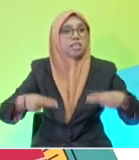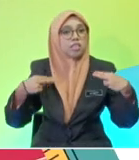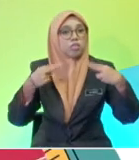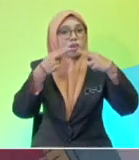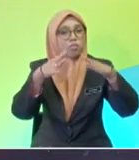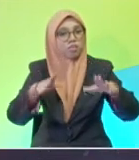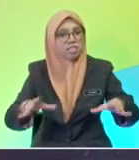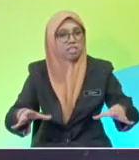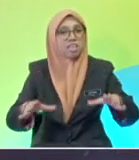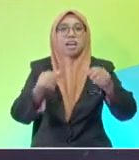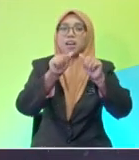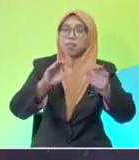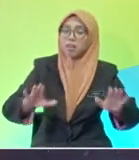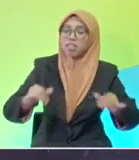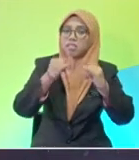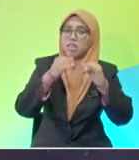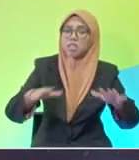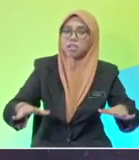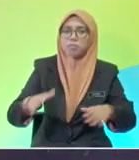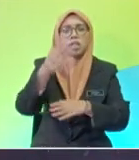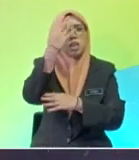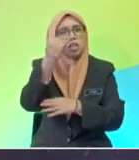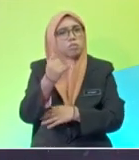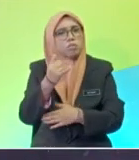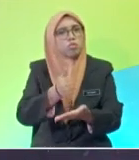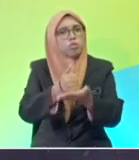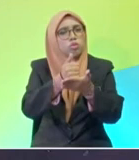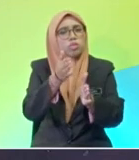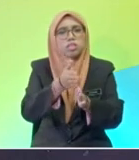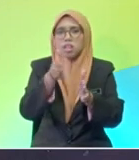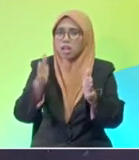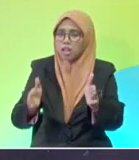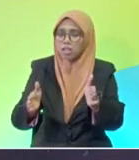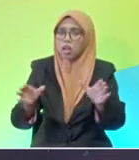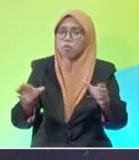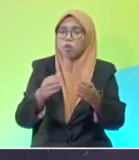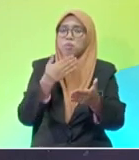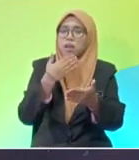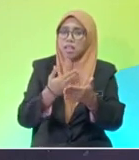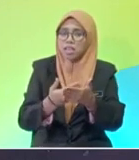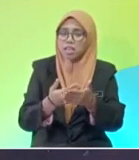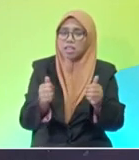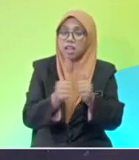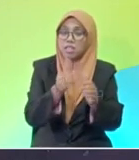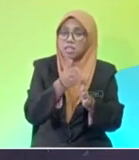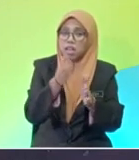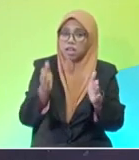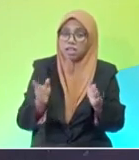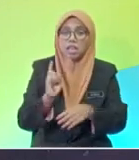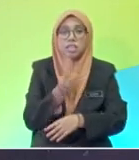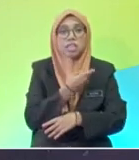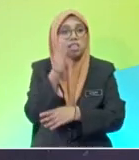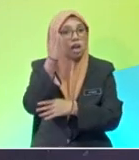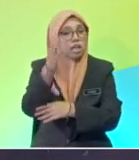Kenapa kalau kita bantu Jiran berbuat baik baik hati dengan Jiran kita akan hidup